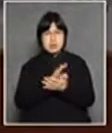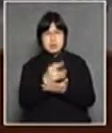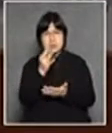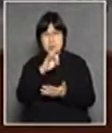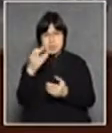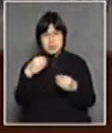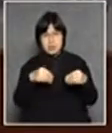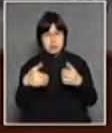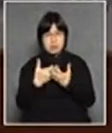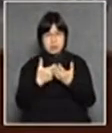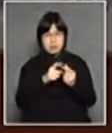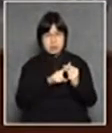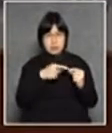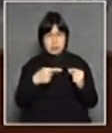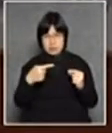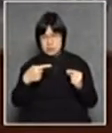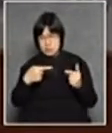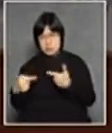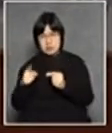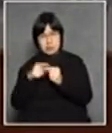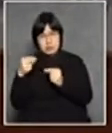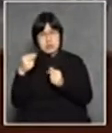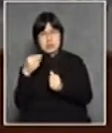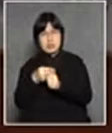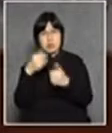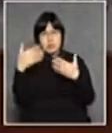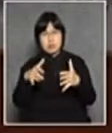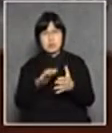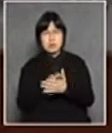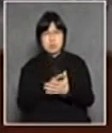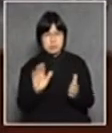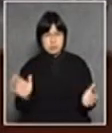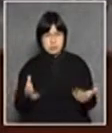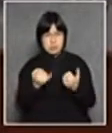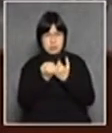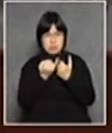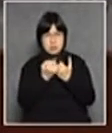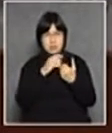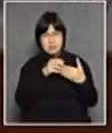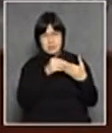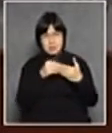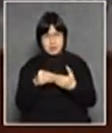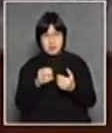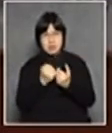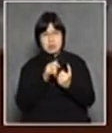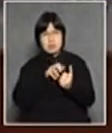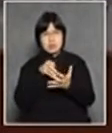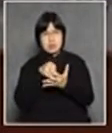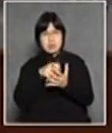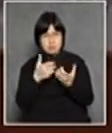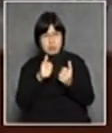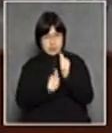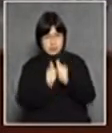學，我由中一至中七都教過，而鼓勵同學或者我帶隊參加啲數學比賽，我都試